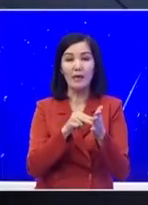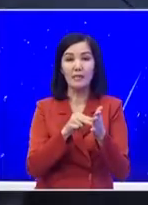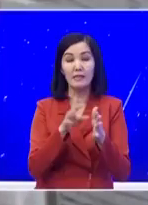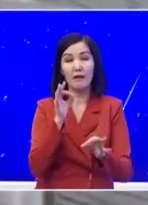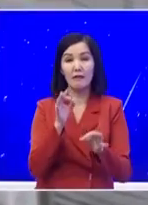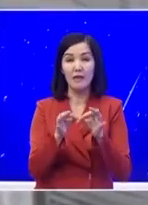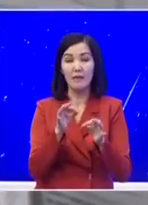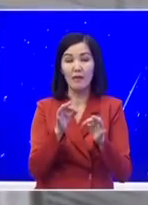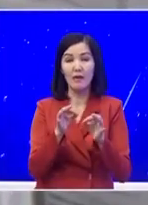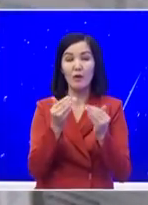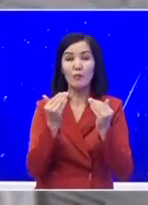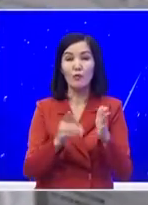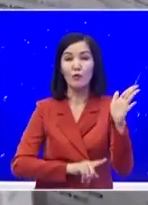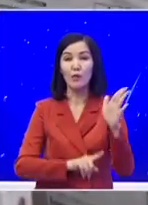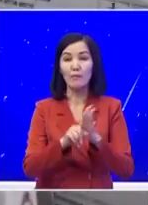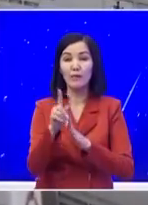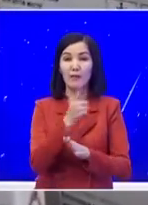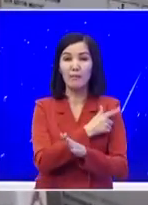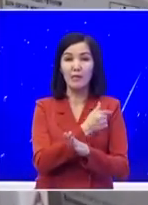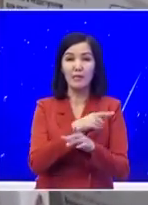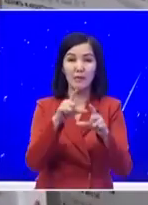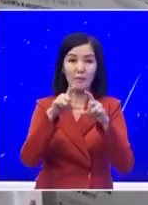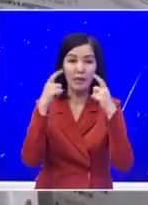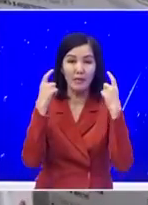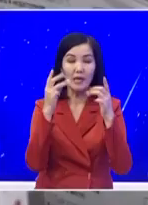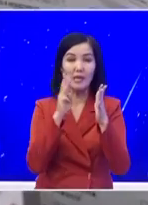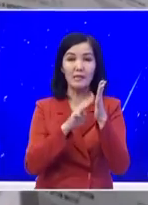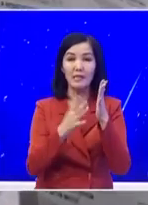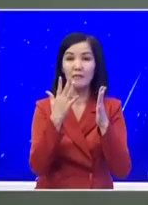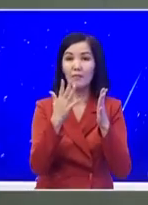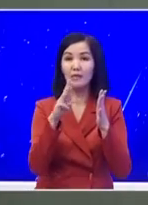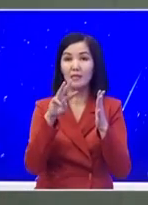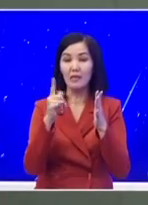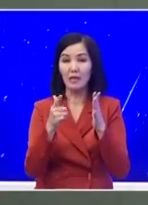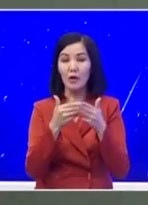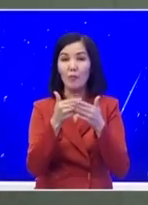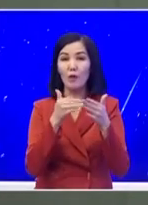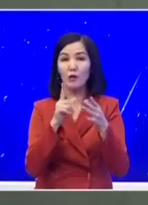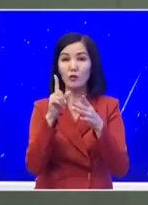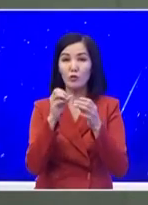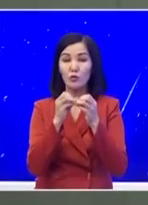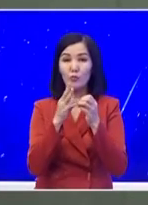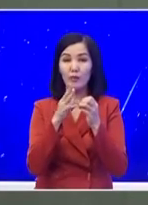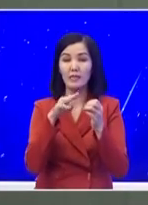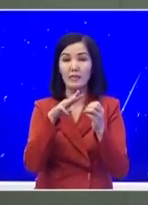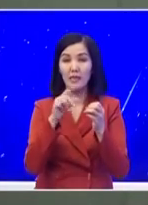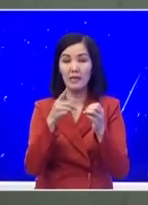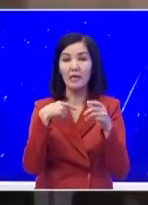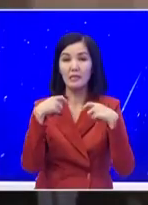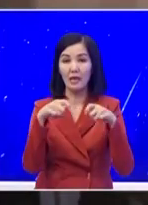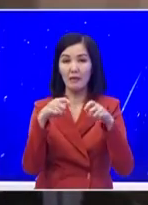нормада. Мәселен, бүгіннен бастап медициналық бетперде бағасы 85 теңге, бұған дейін 115 теңгеден саудаланып